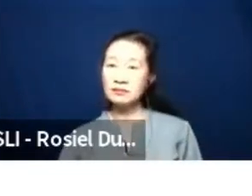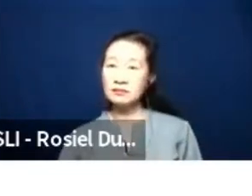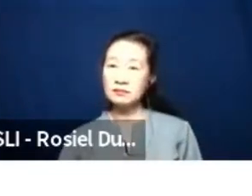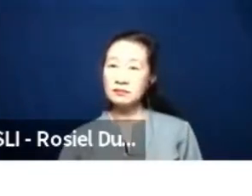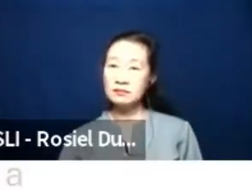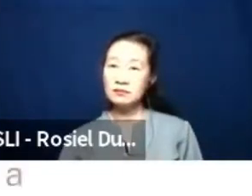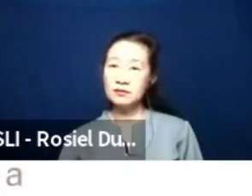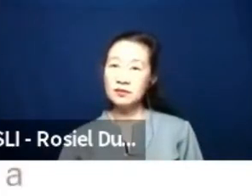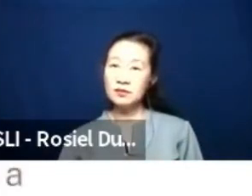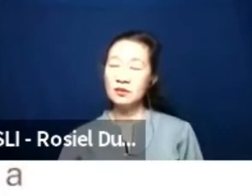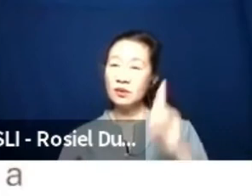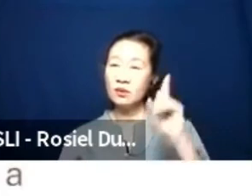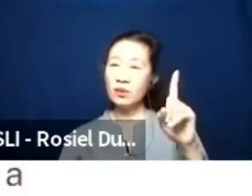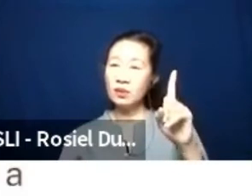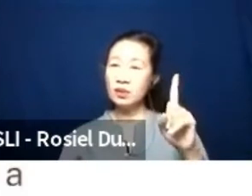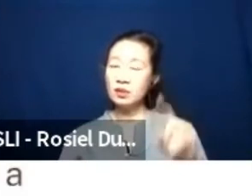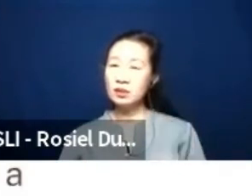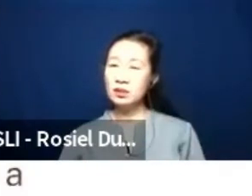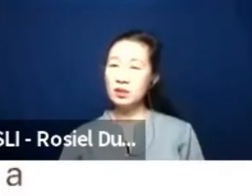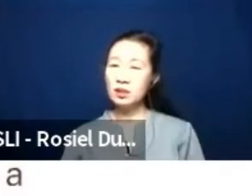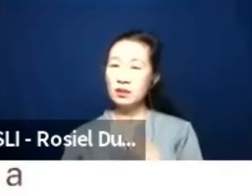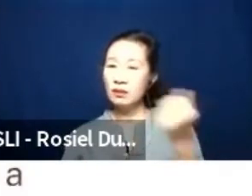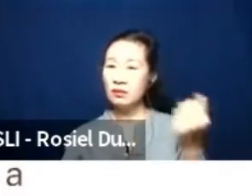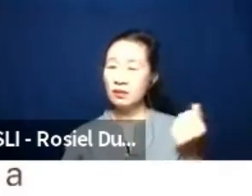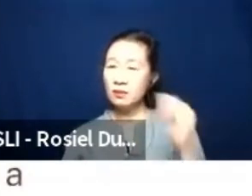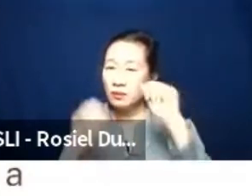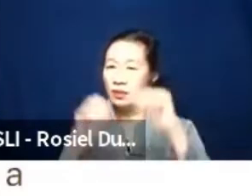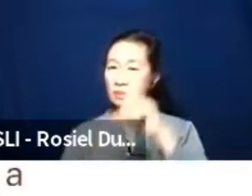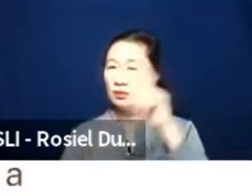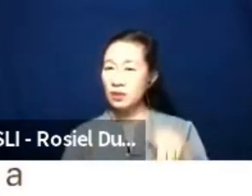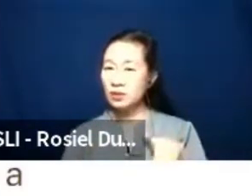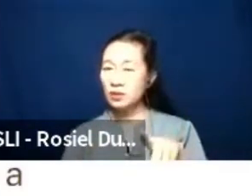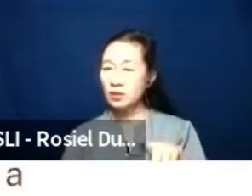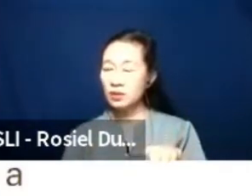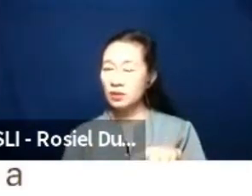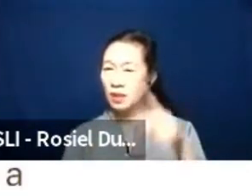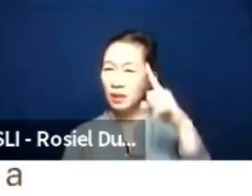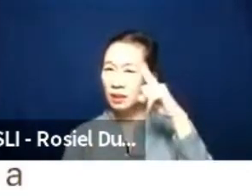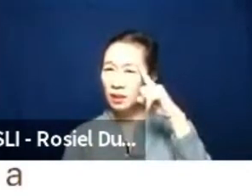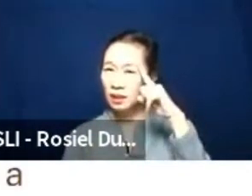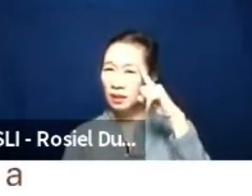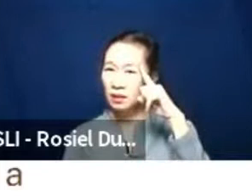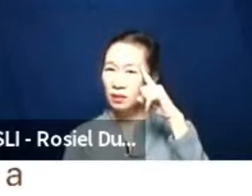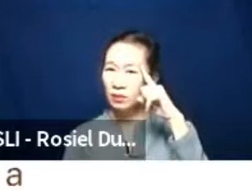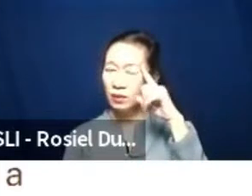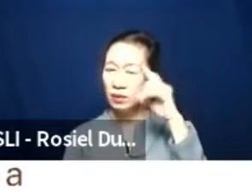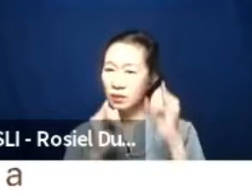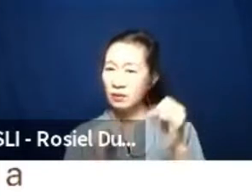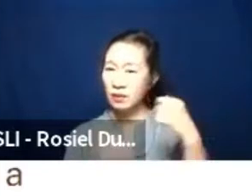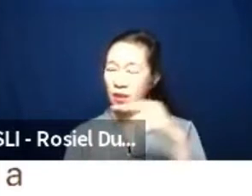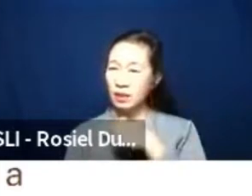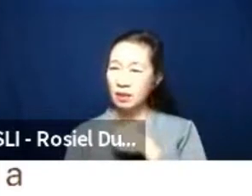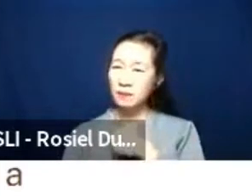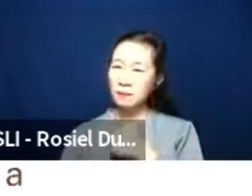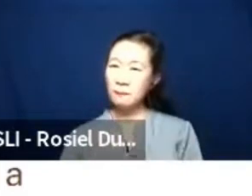So, ang ilan sa mga tanong na pwede nating pag-isipan pag ina-identify natin